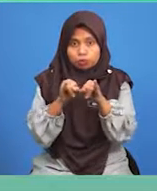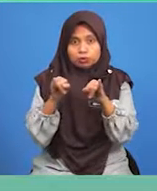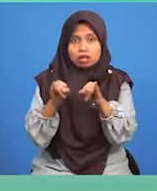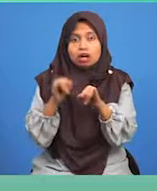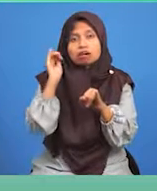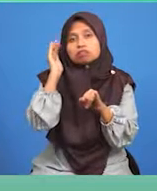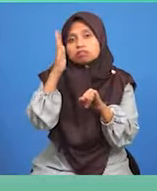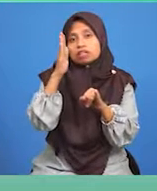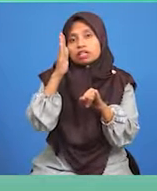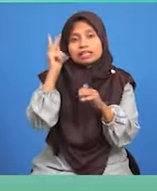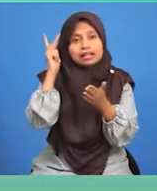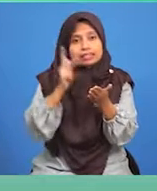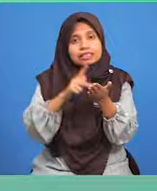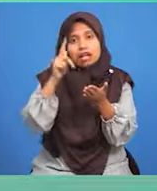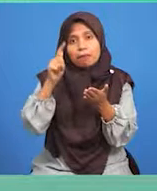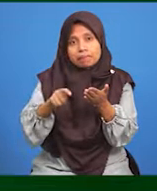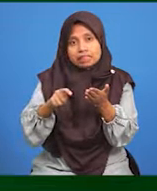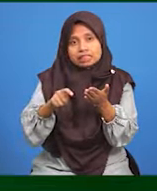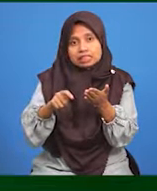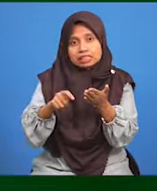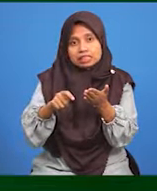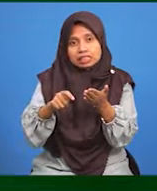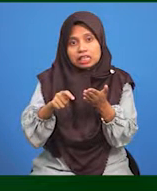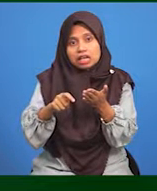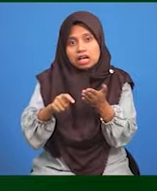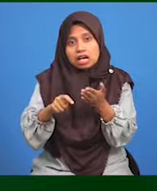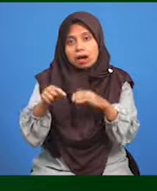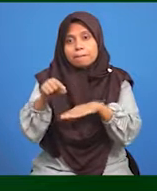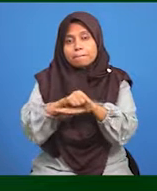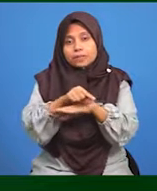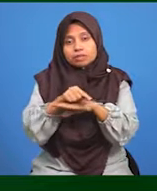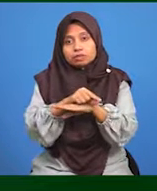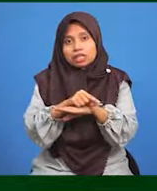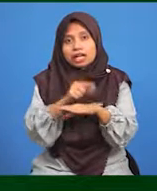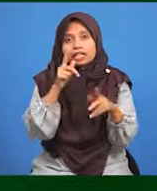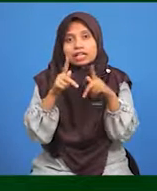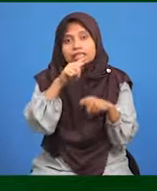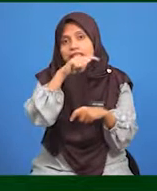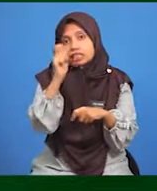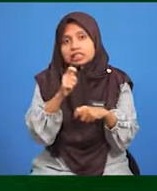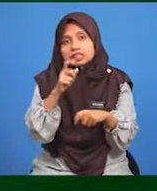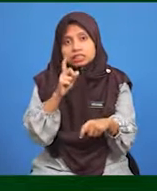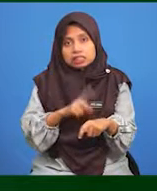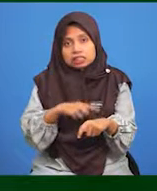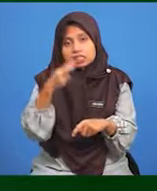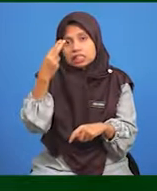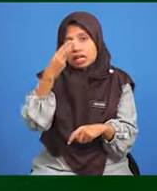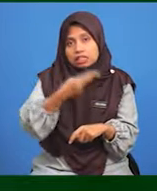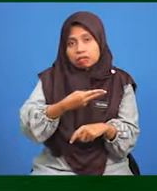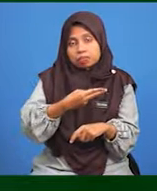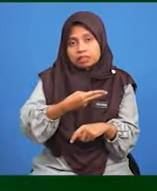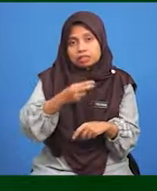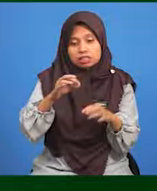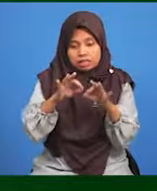akan mengenal pasti Hai penggunaan kata tanya di hadapan